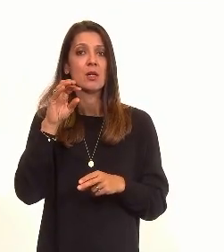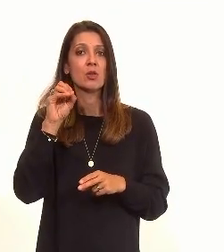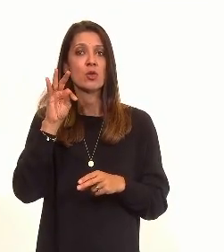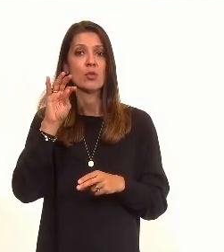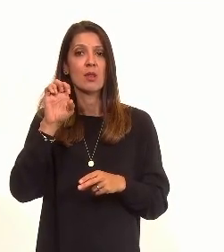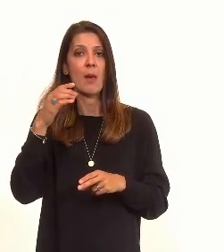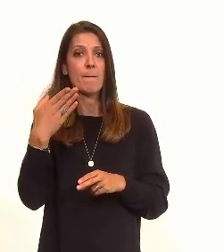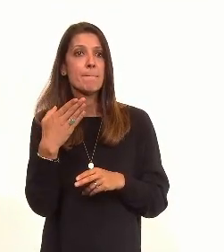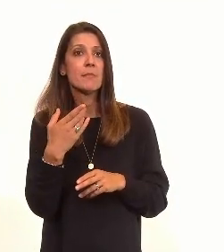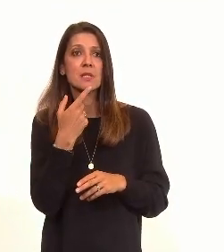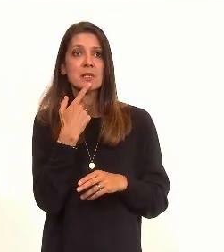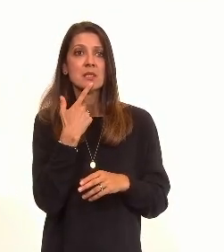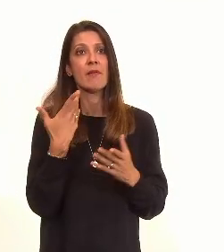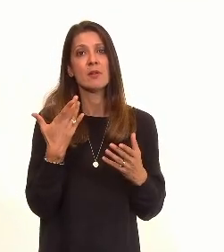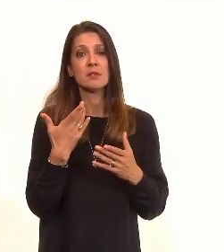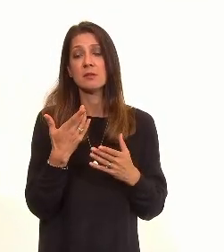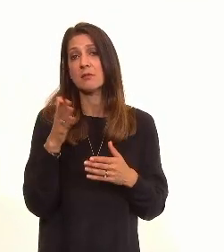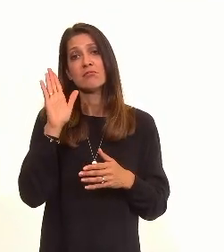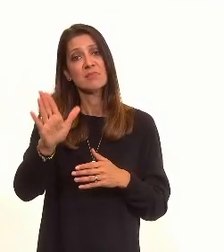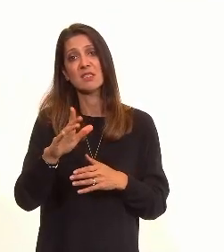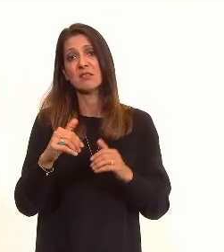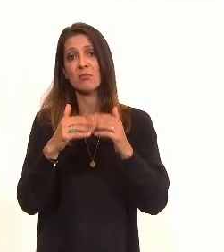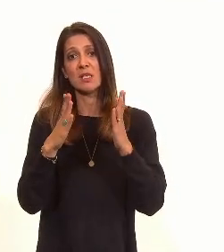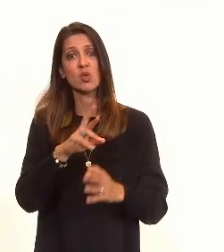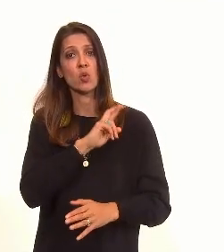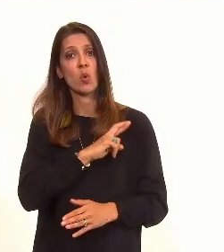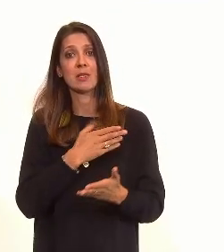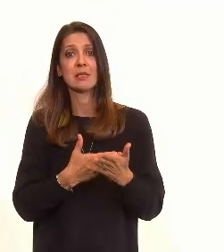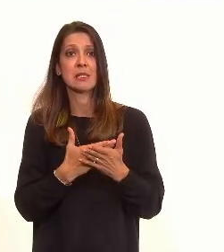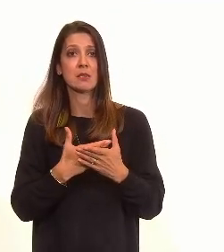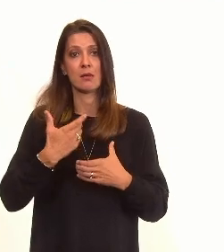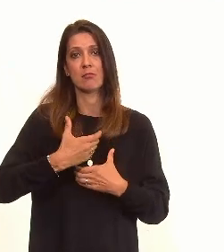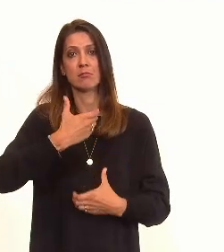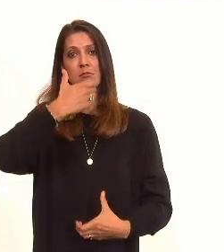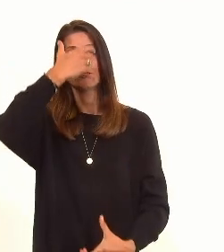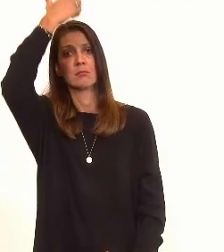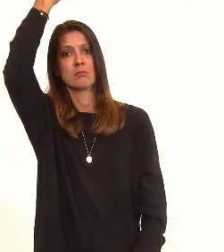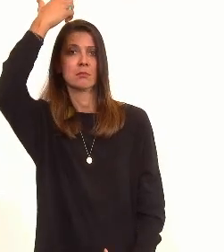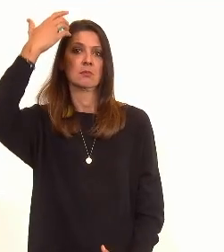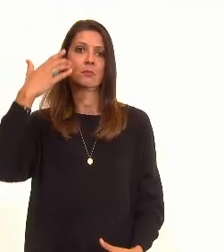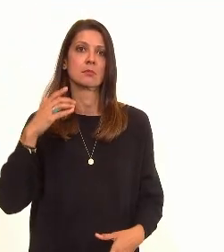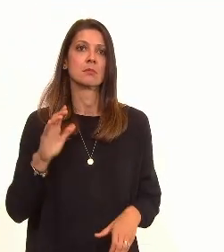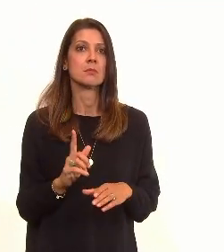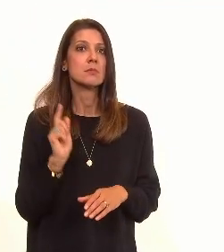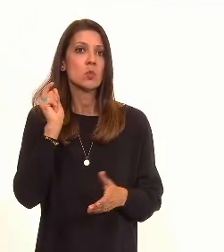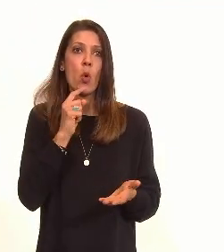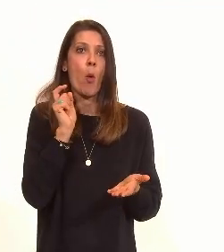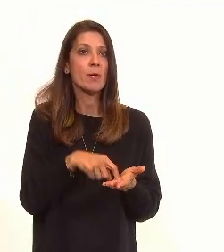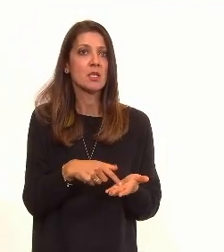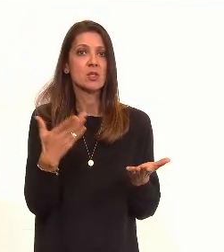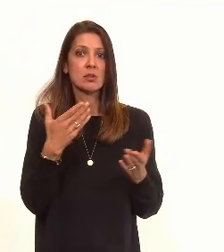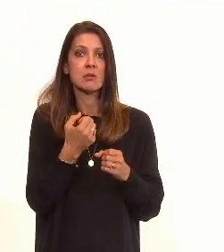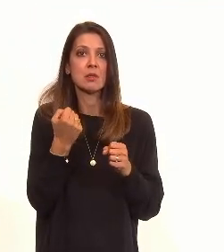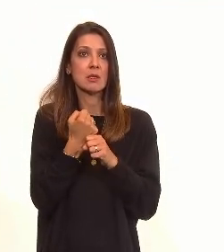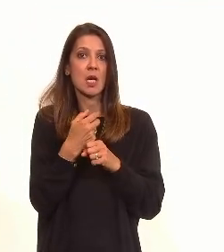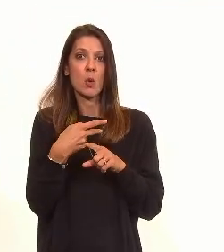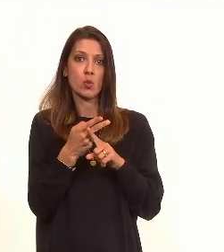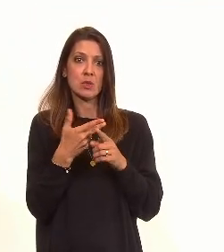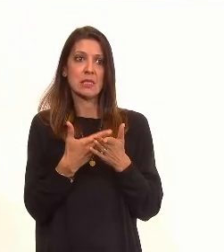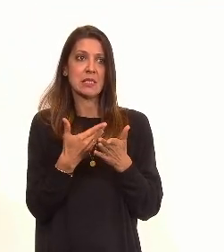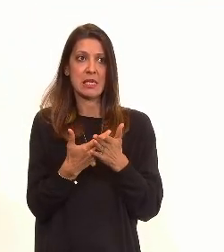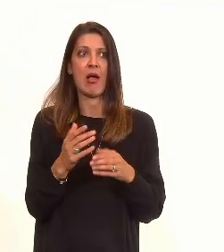phase d'élaboration de projet avec les résidents pour voir comment on répondait à toutes les difficultés, qui s'est achevée par une phase de